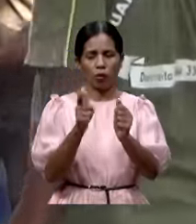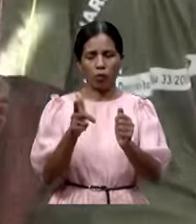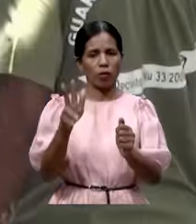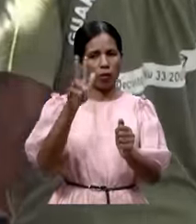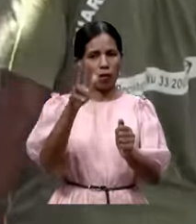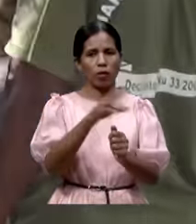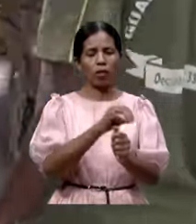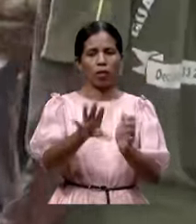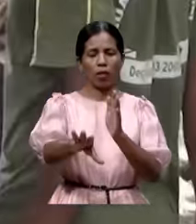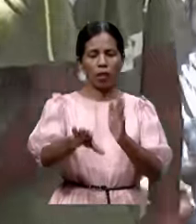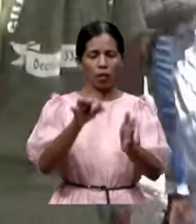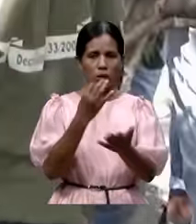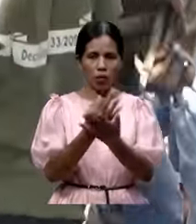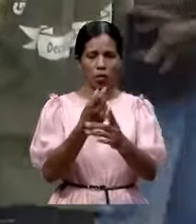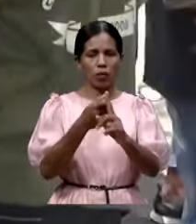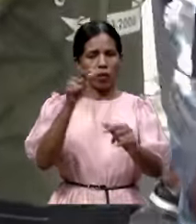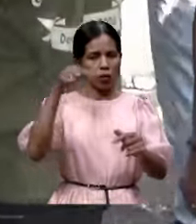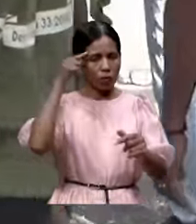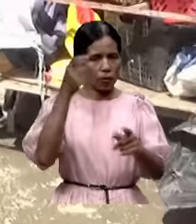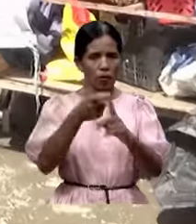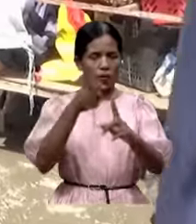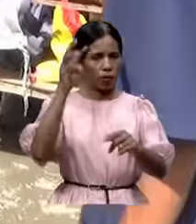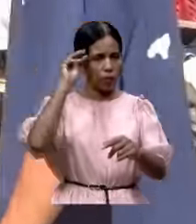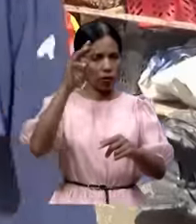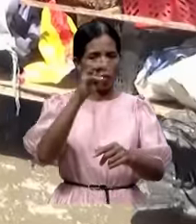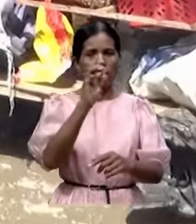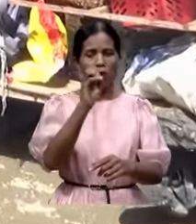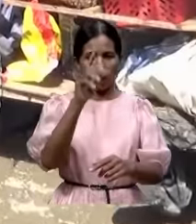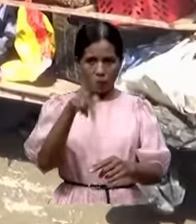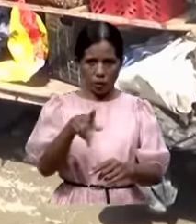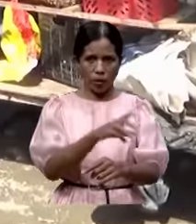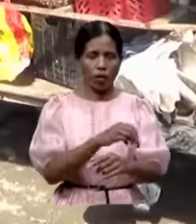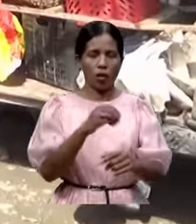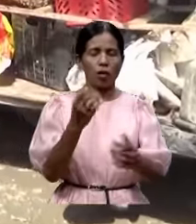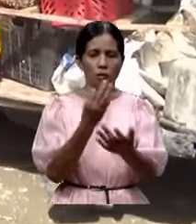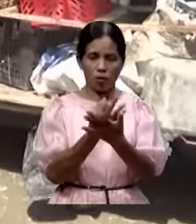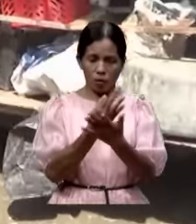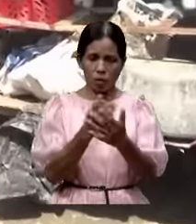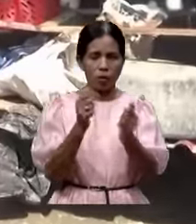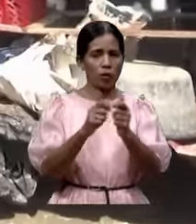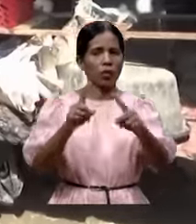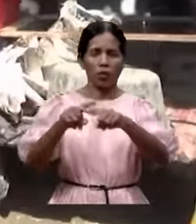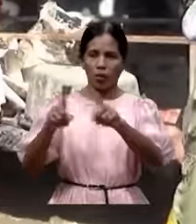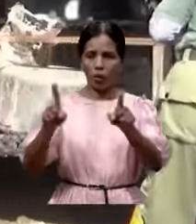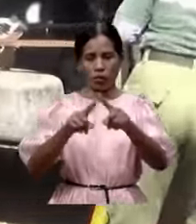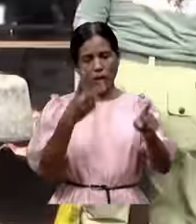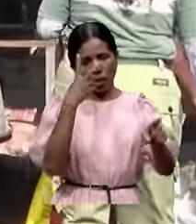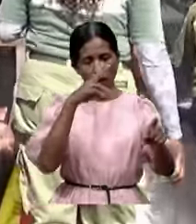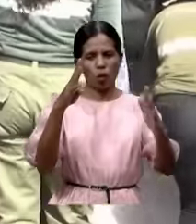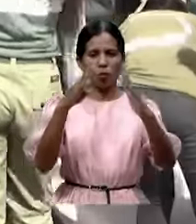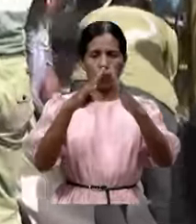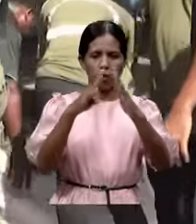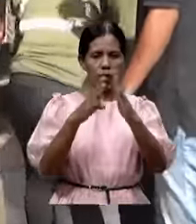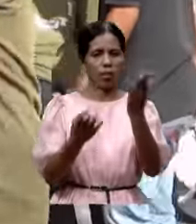ne sehetan kompensasaun husi governo li husi ministeru obras publikas ho montante nebela hanesan tambah hare uman ya medida